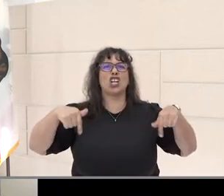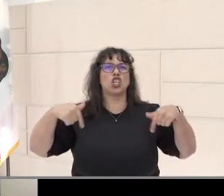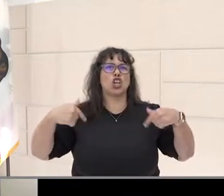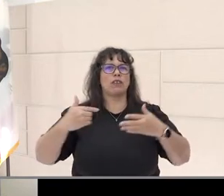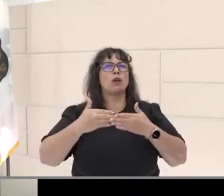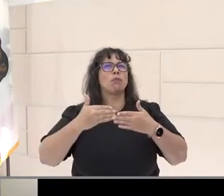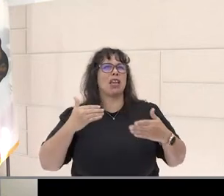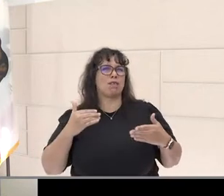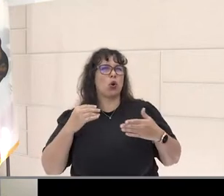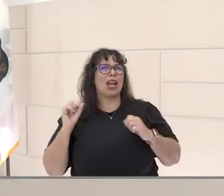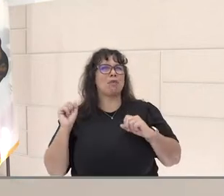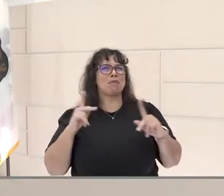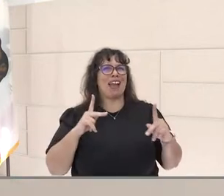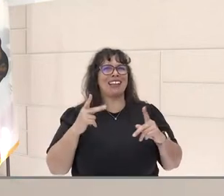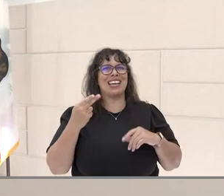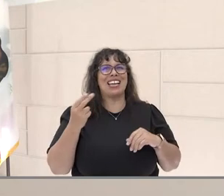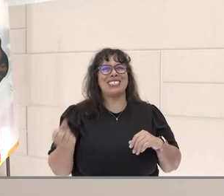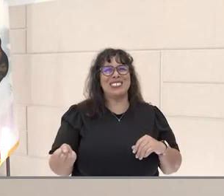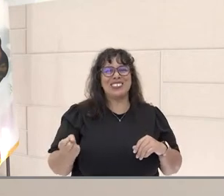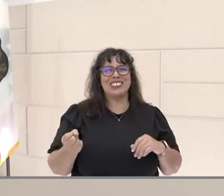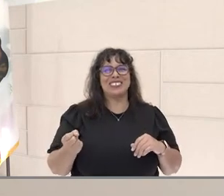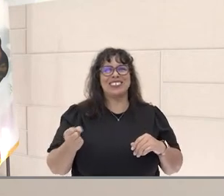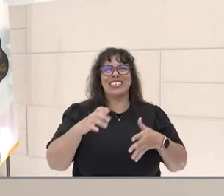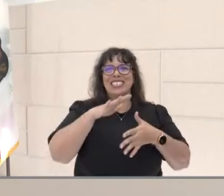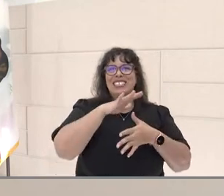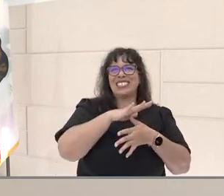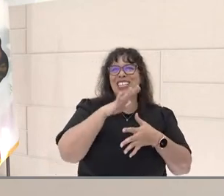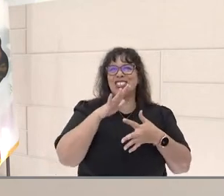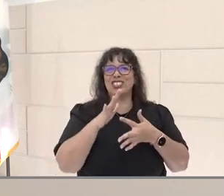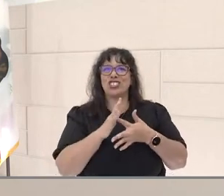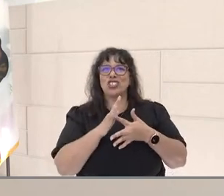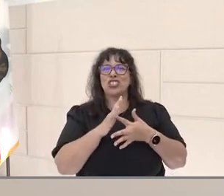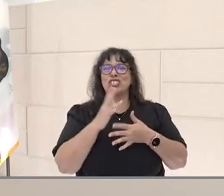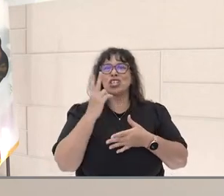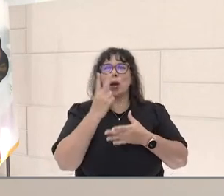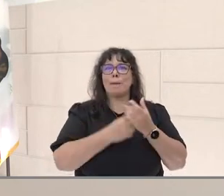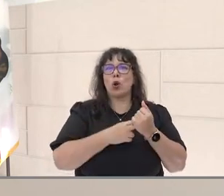មូលហេតុថាវាធ្វើឲ្យពួកគេមានភាពកក់ក្ដៅ